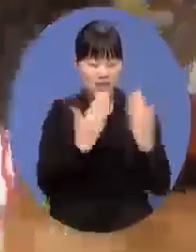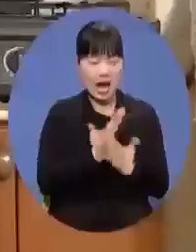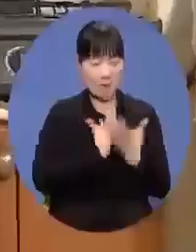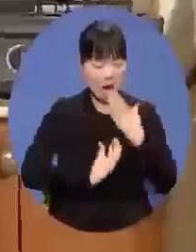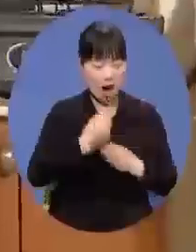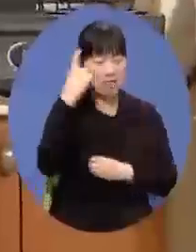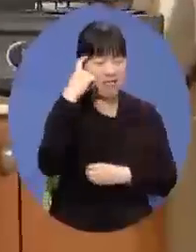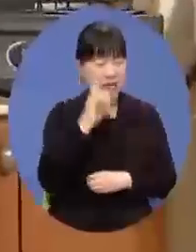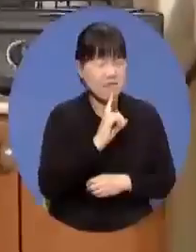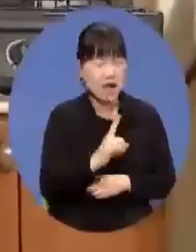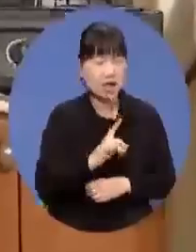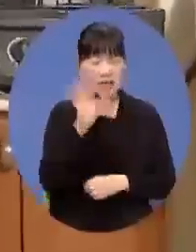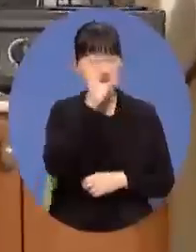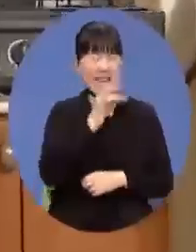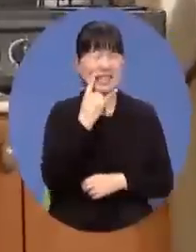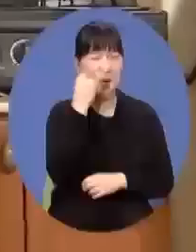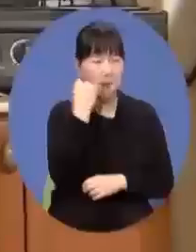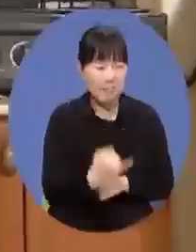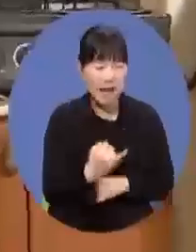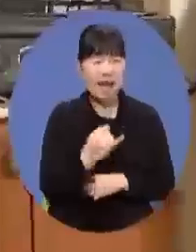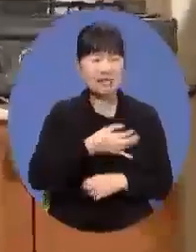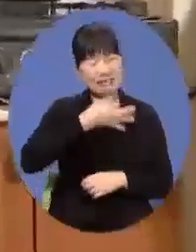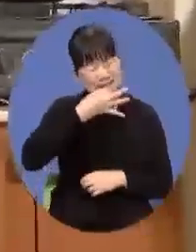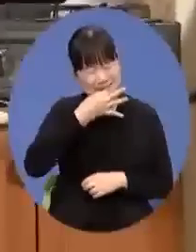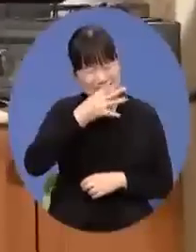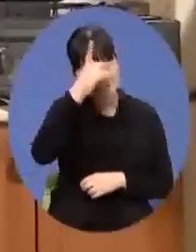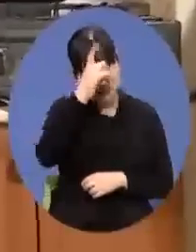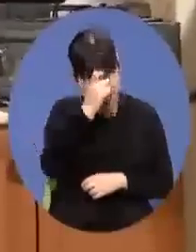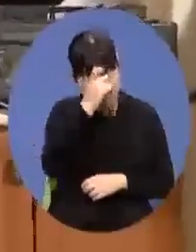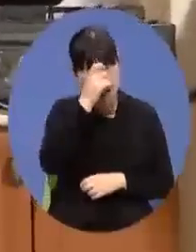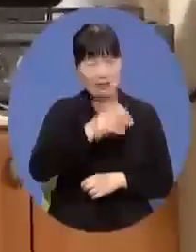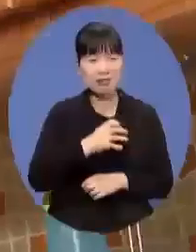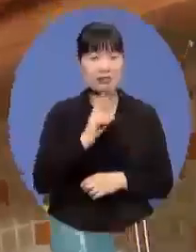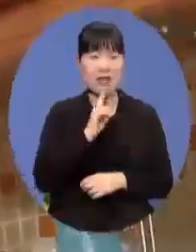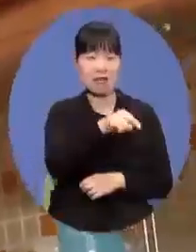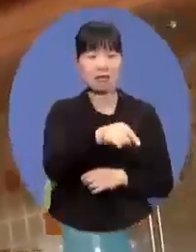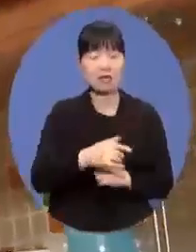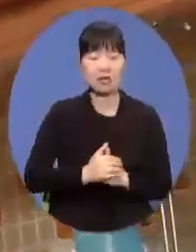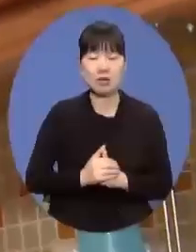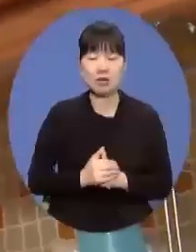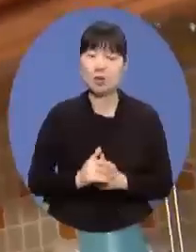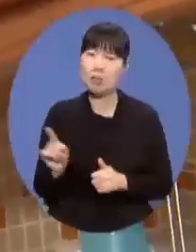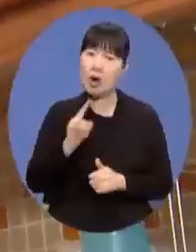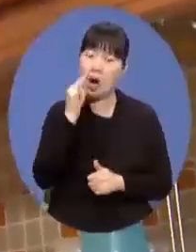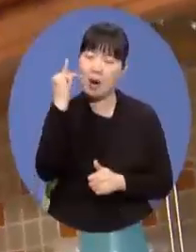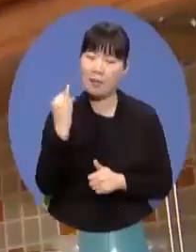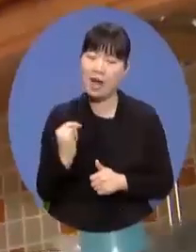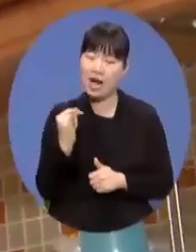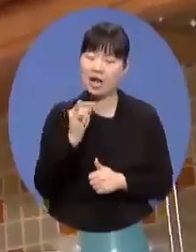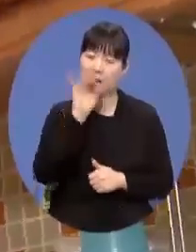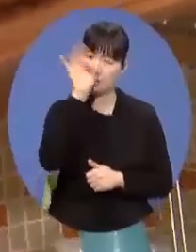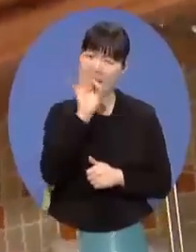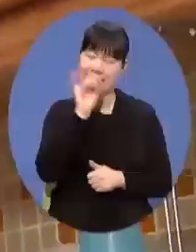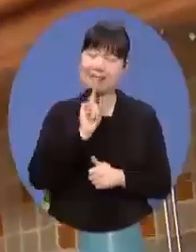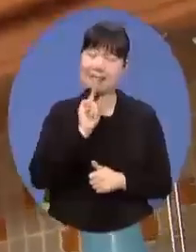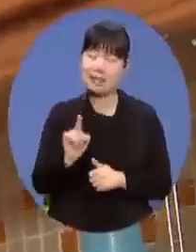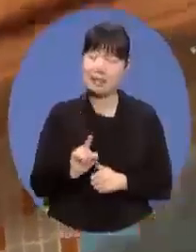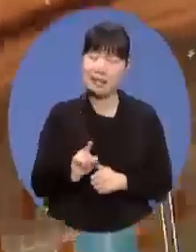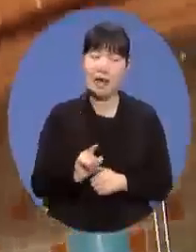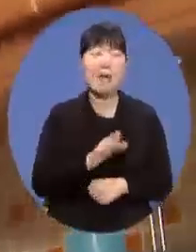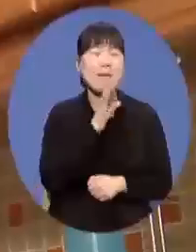거지? 돼지 엄마! 욕심쟁이! 심술쟁이! 뭐? 엄마한테 돼지?